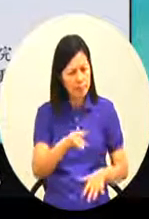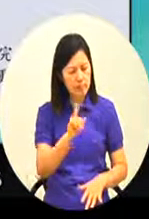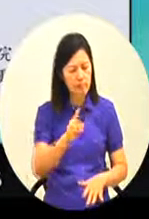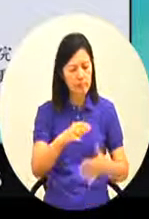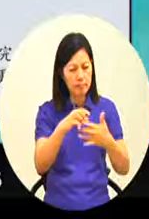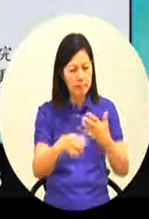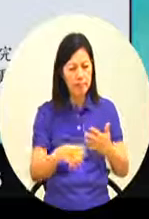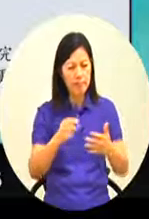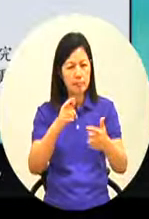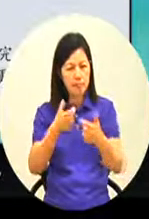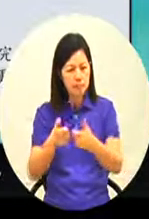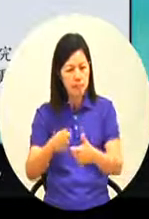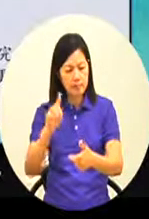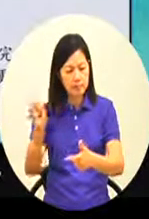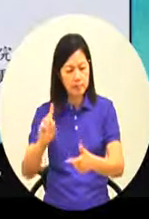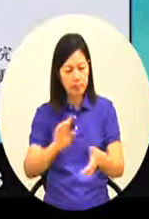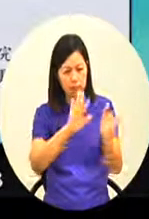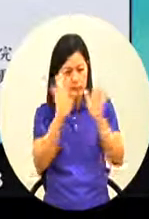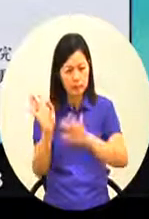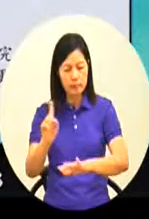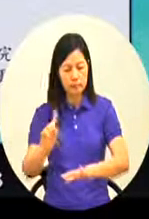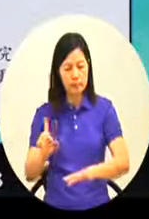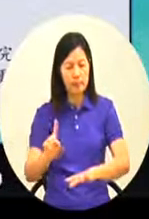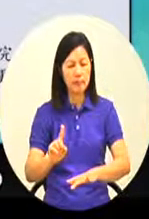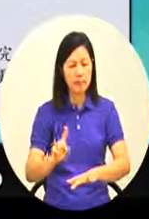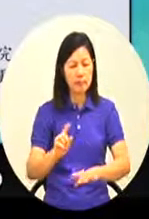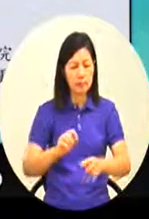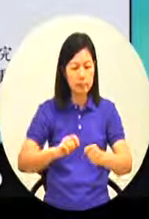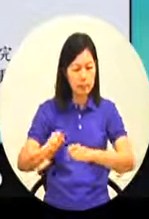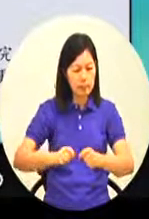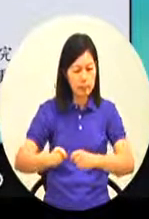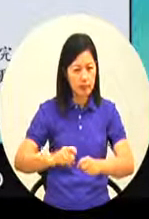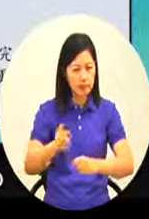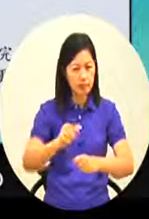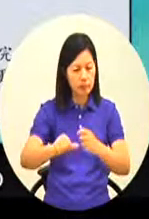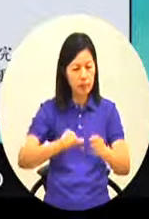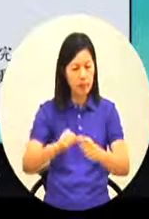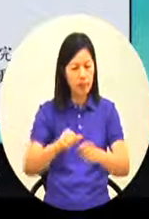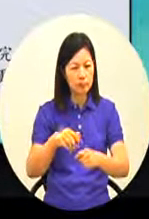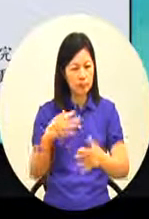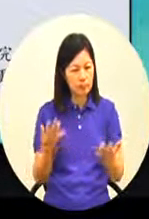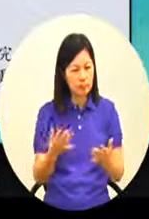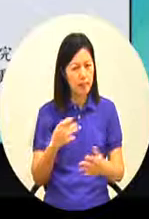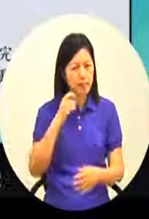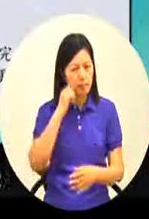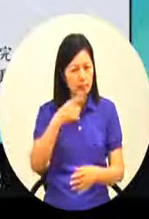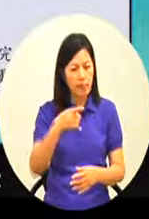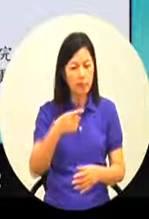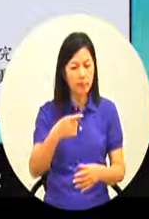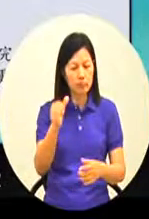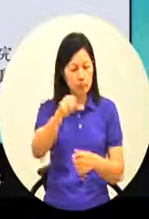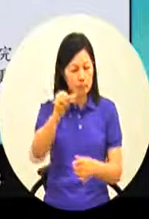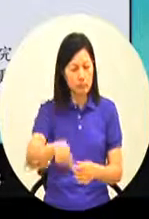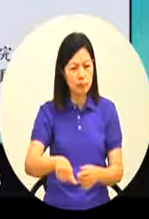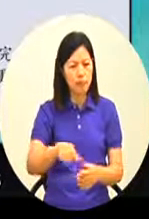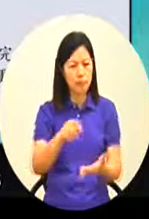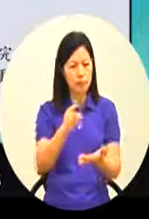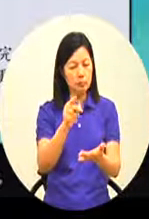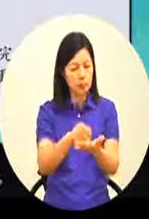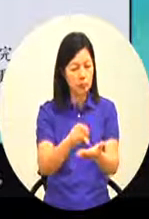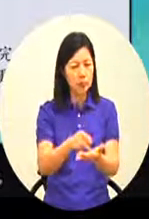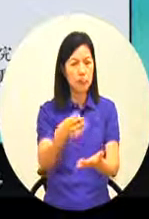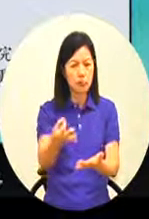者是你用什么方式，你会去新建，你会把它设计成有5年，并且月估月租金是5000元，5000元，